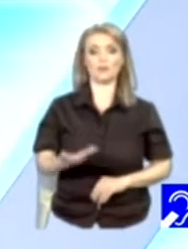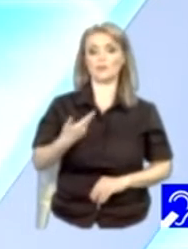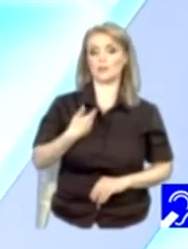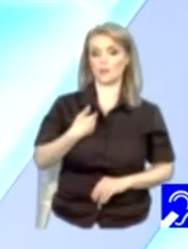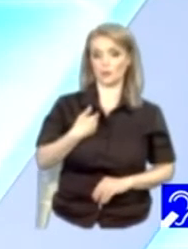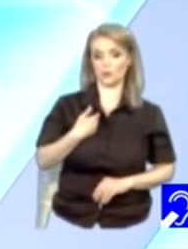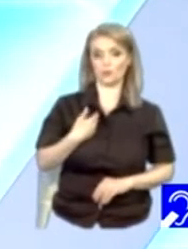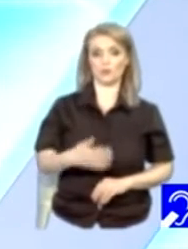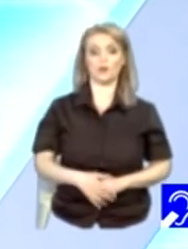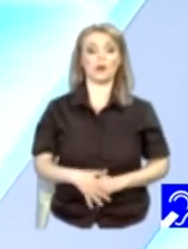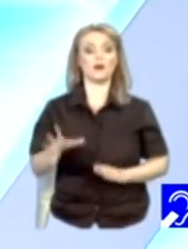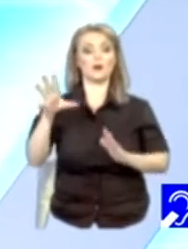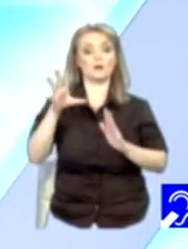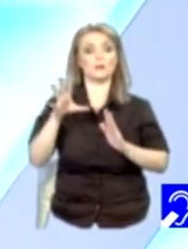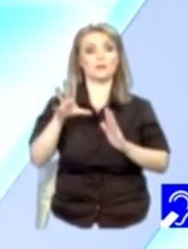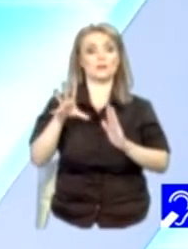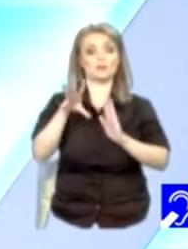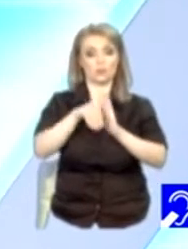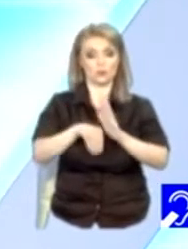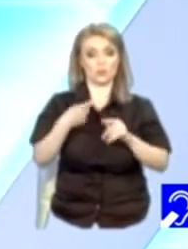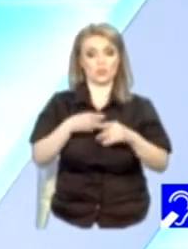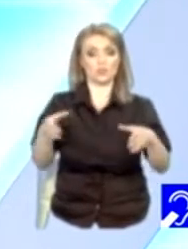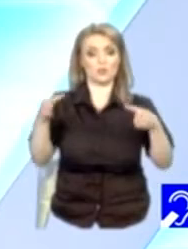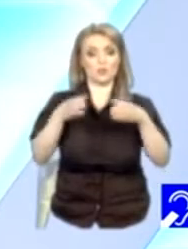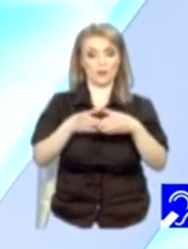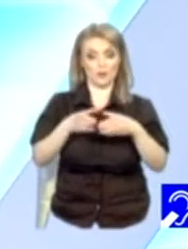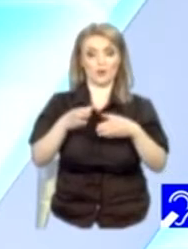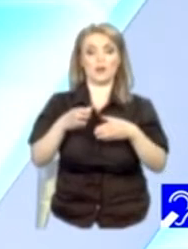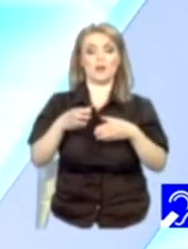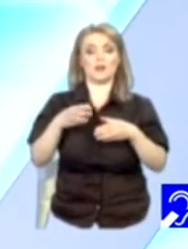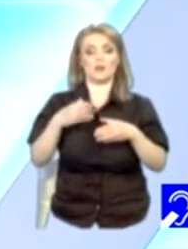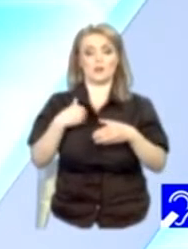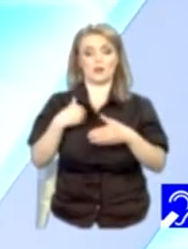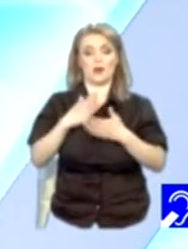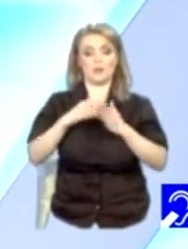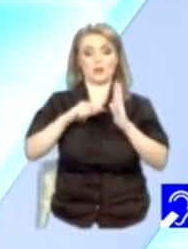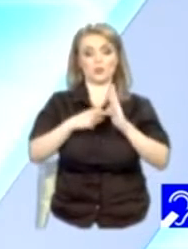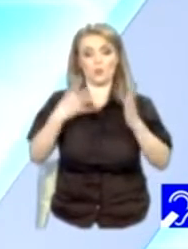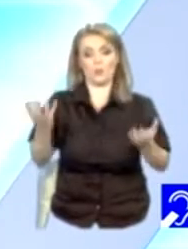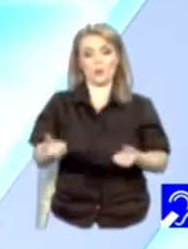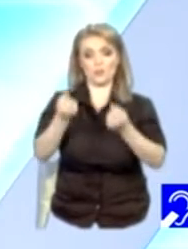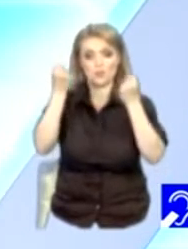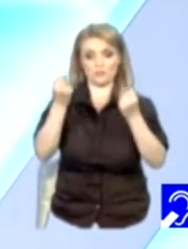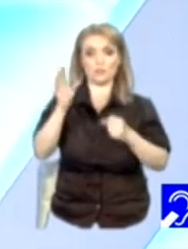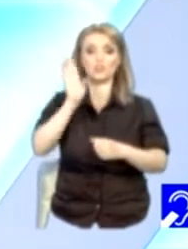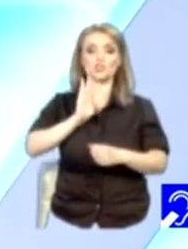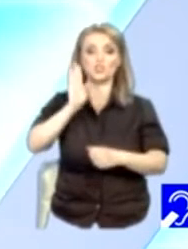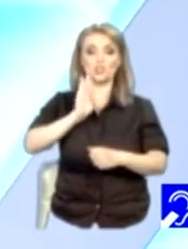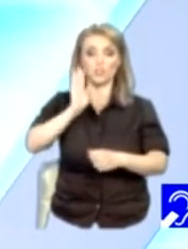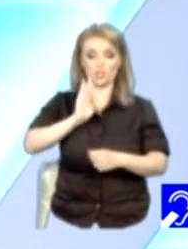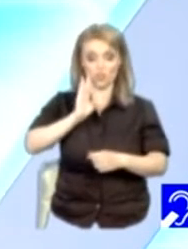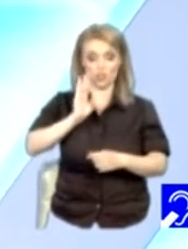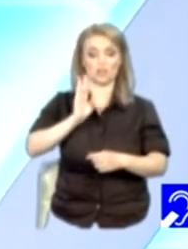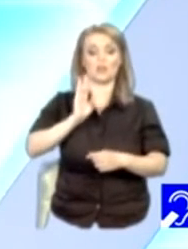Eu reprezint femeile de afaceri și femeile cu dizabilități. Deci echitatea